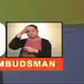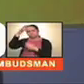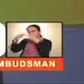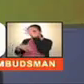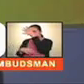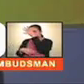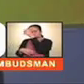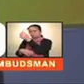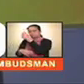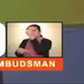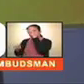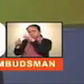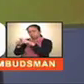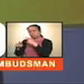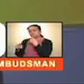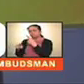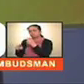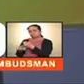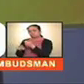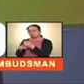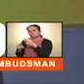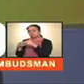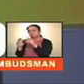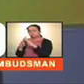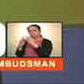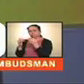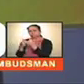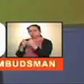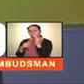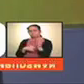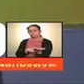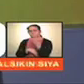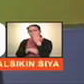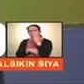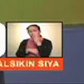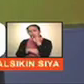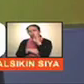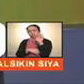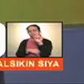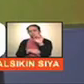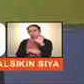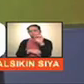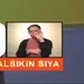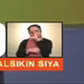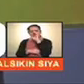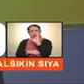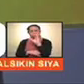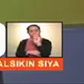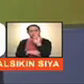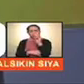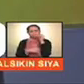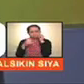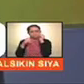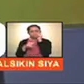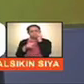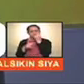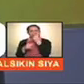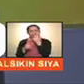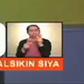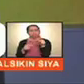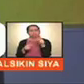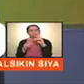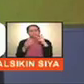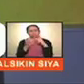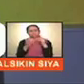tomboy na nandun yung anak ko. At saka yung doon sa barangay ng Morning Breeze po, sir, hinanap sa CCTV. Araw-araw nakikita ng